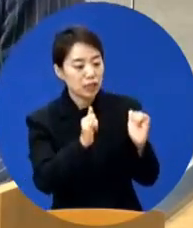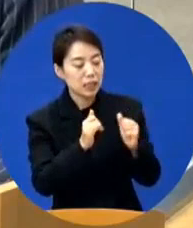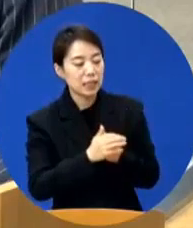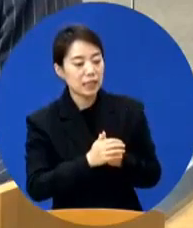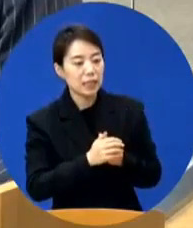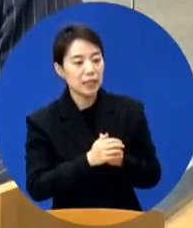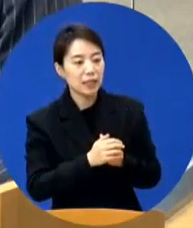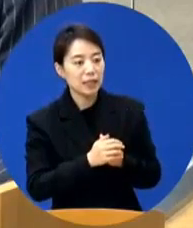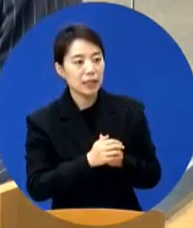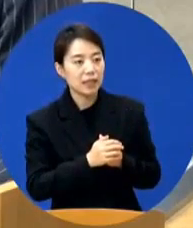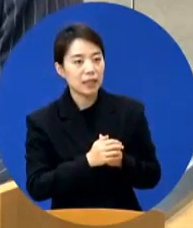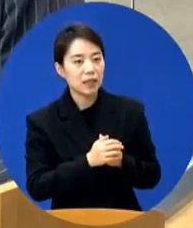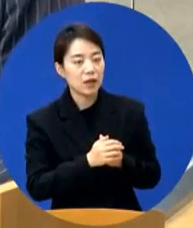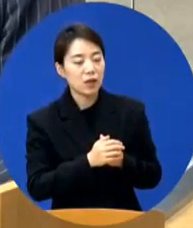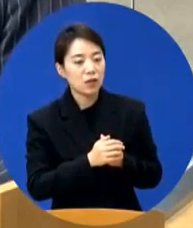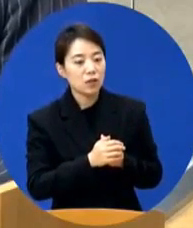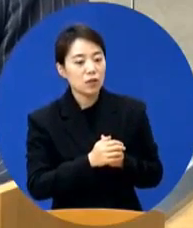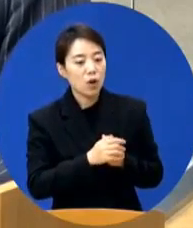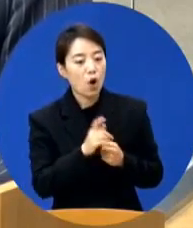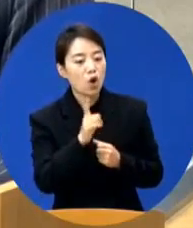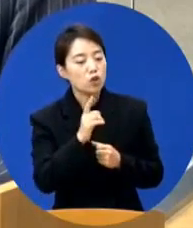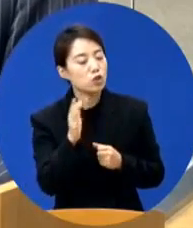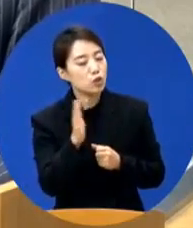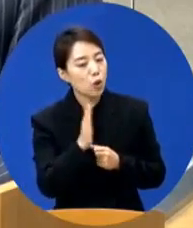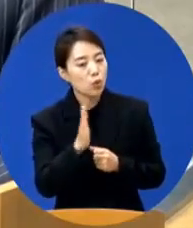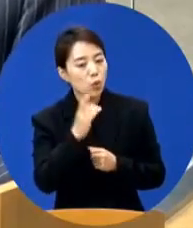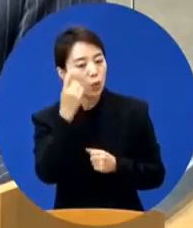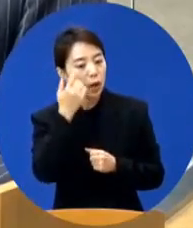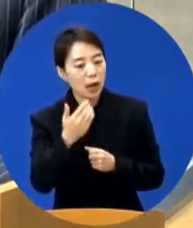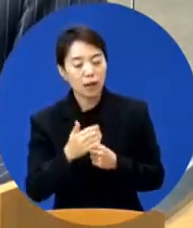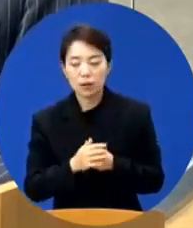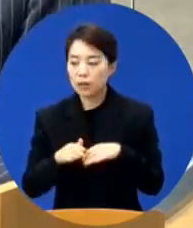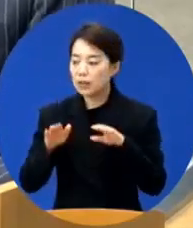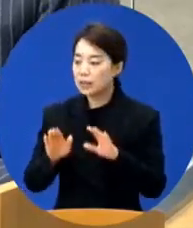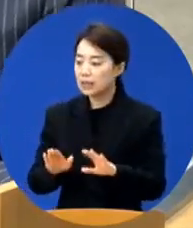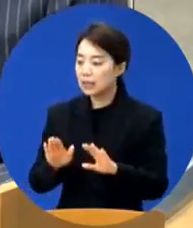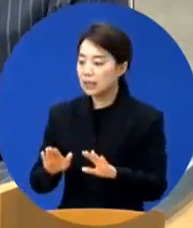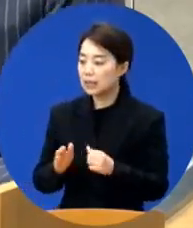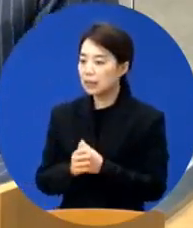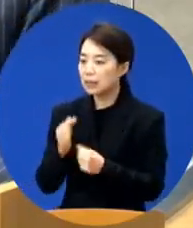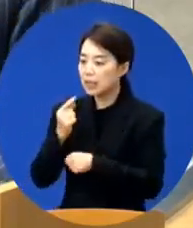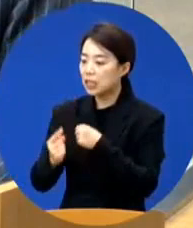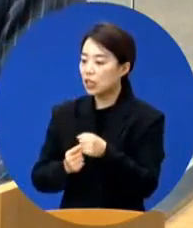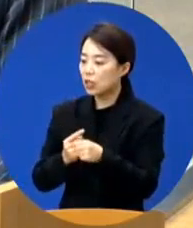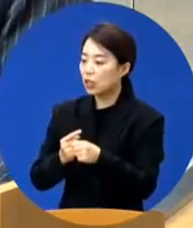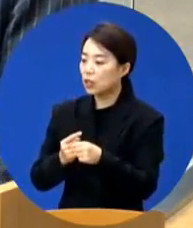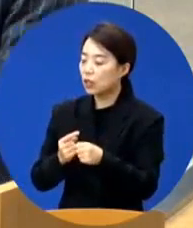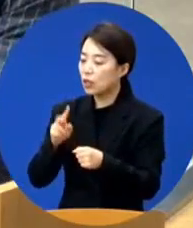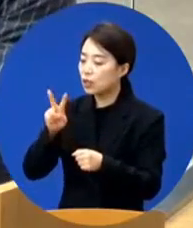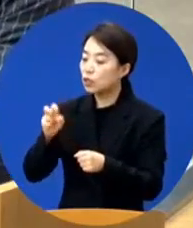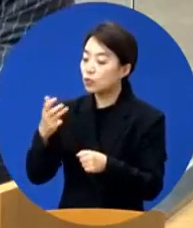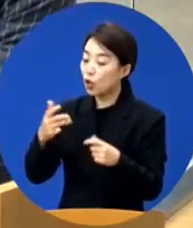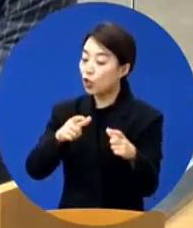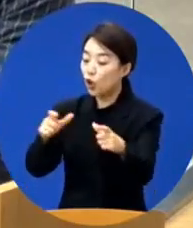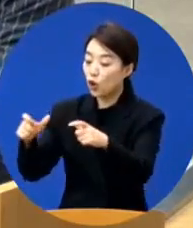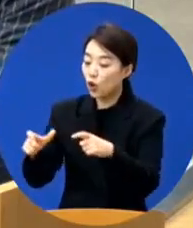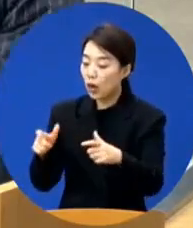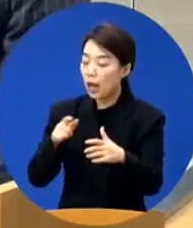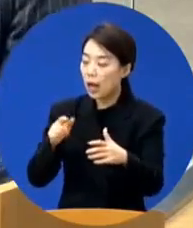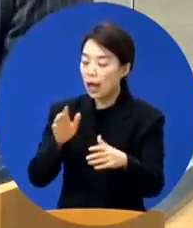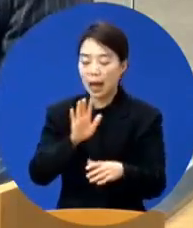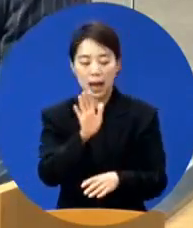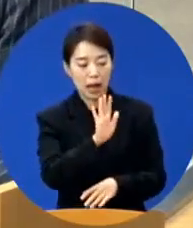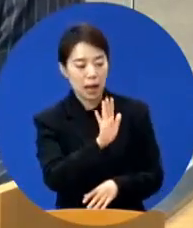어느 정도가 수요가 된다고 생각하세요? 지금 수요에 응한 28개 시군에 아니 그